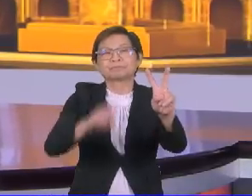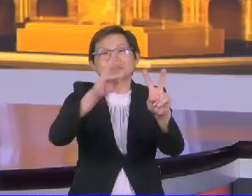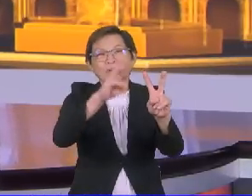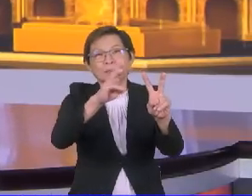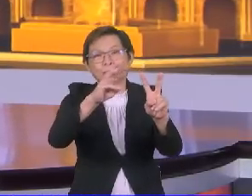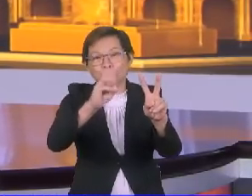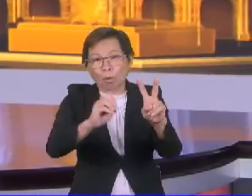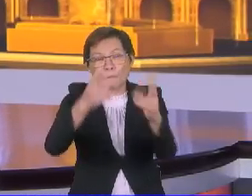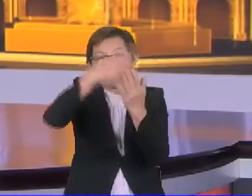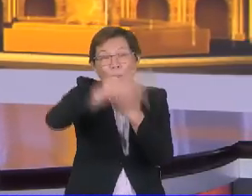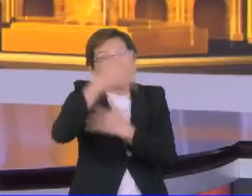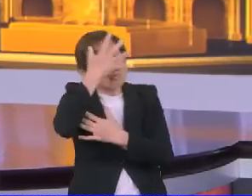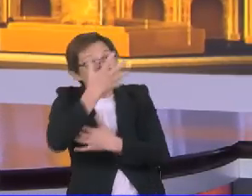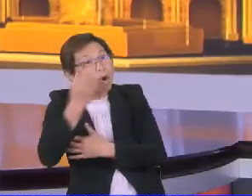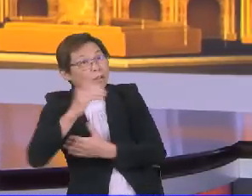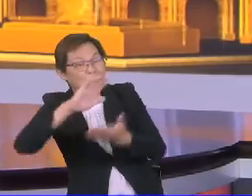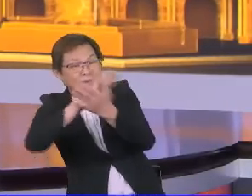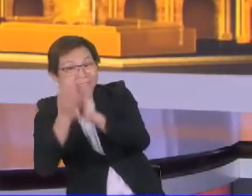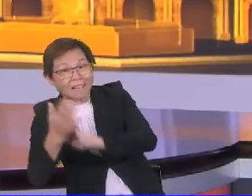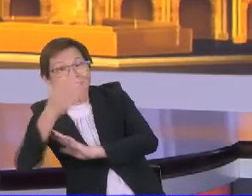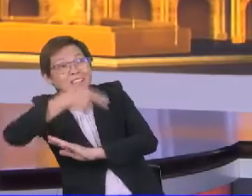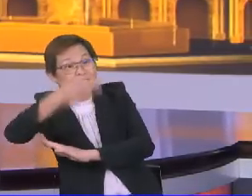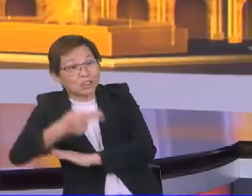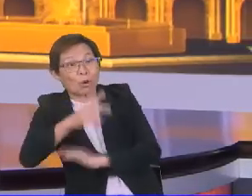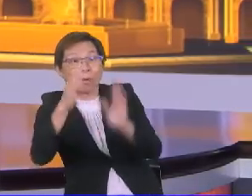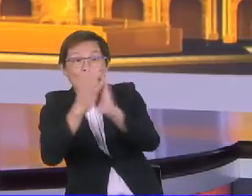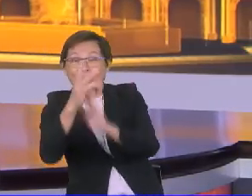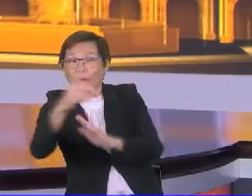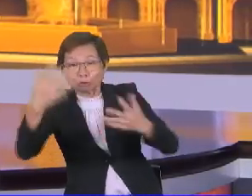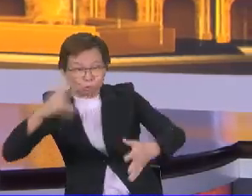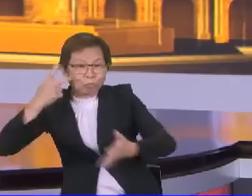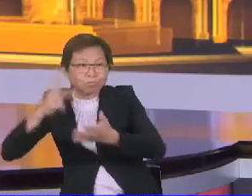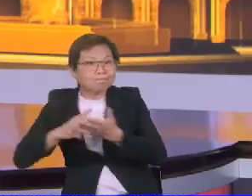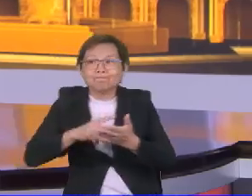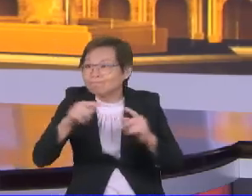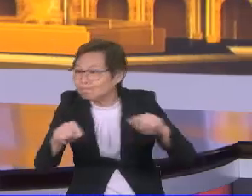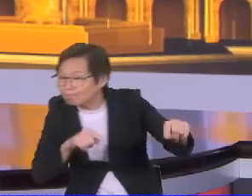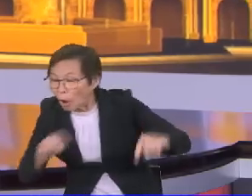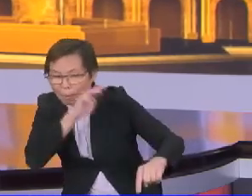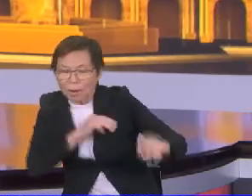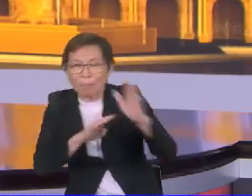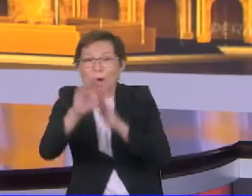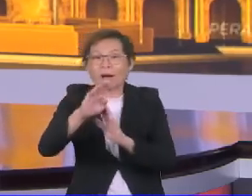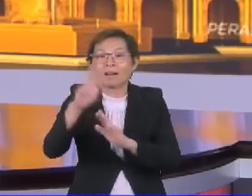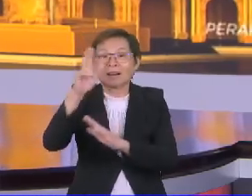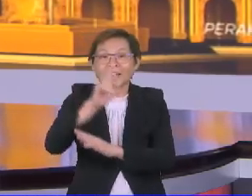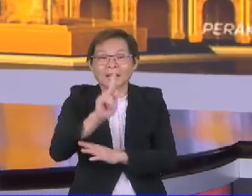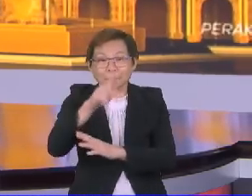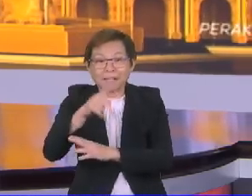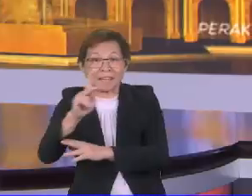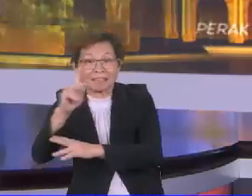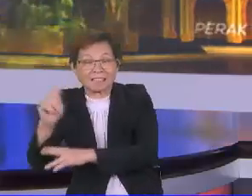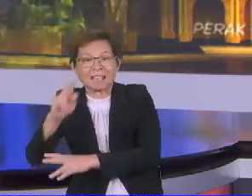260 Project pengindahan dan penghijauan Banda Kuala Lumpur telah dikenal pasti menurut menteri pembangunan kerajaan tempat dan